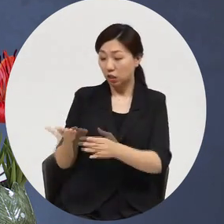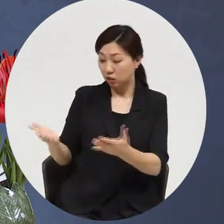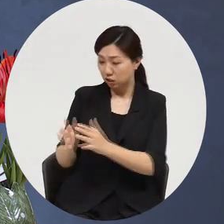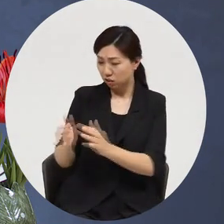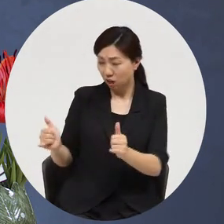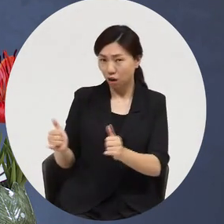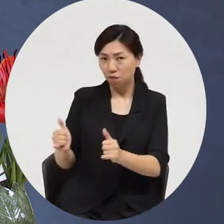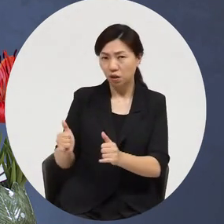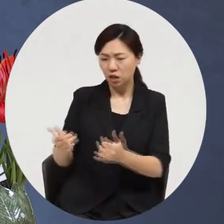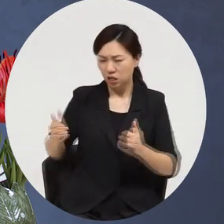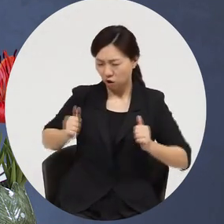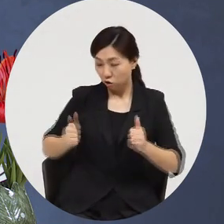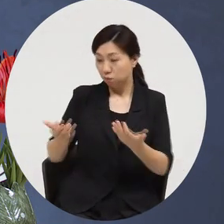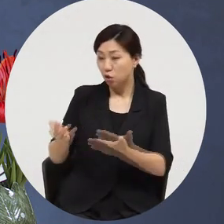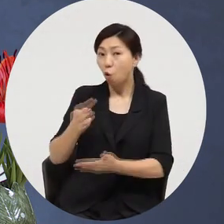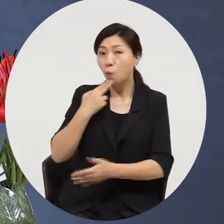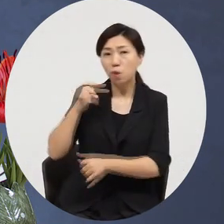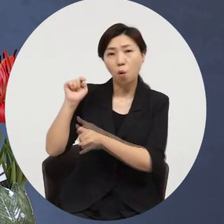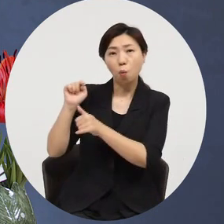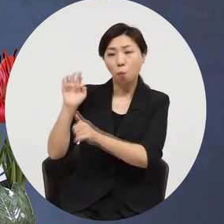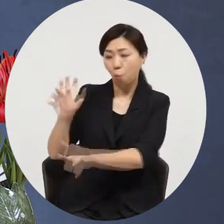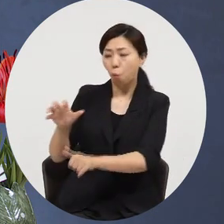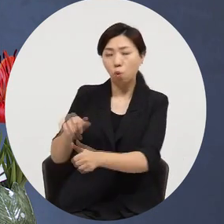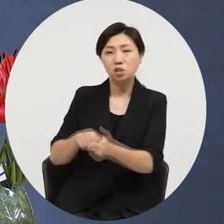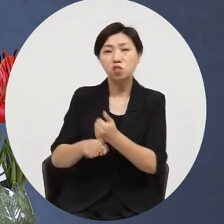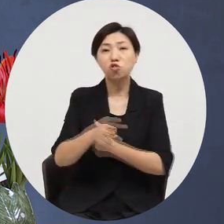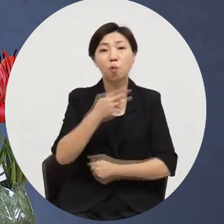걸 자기가 나무라면 안 된다는 거야.